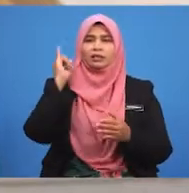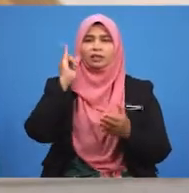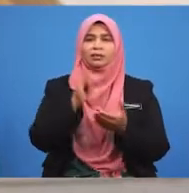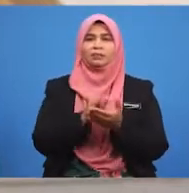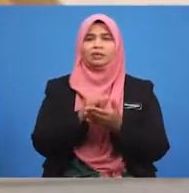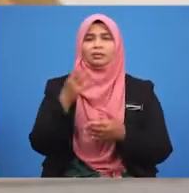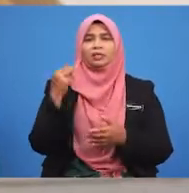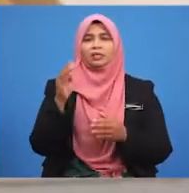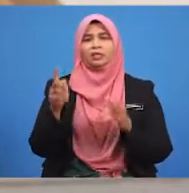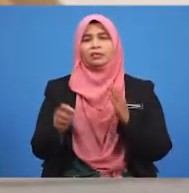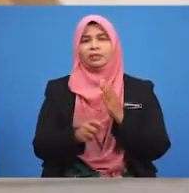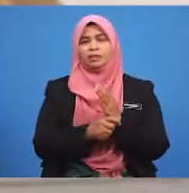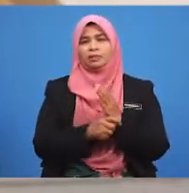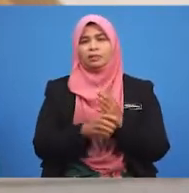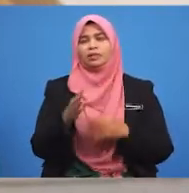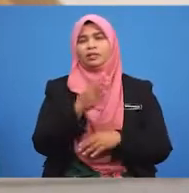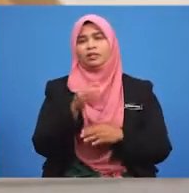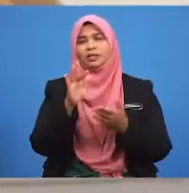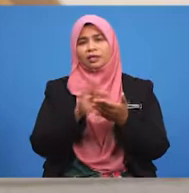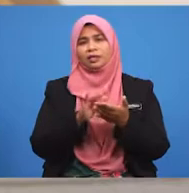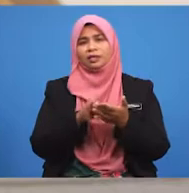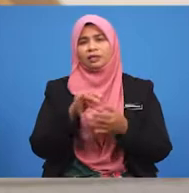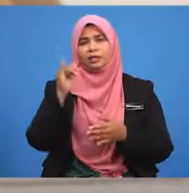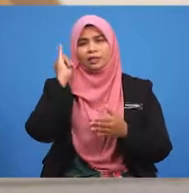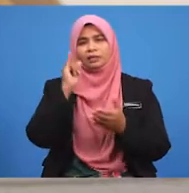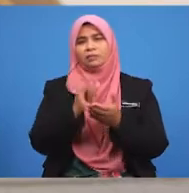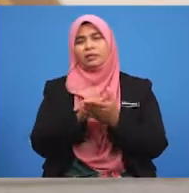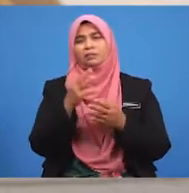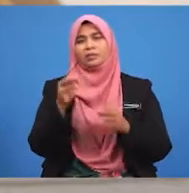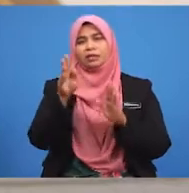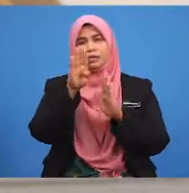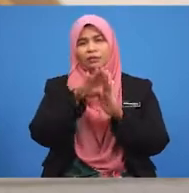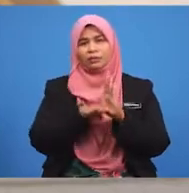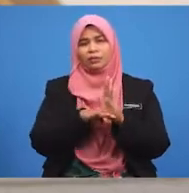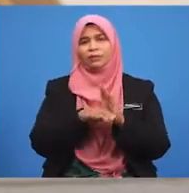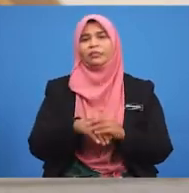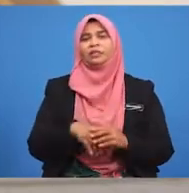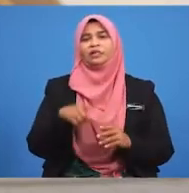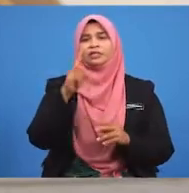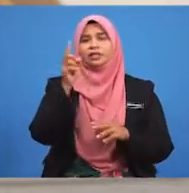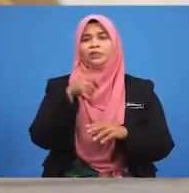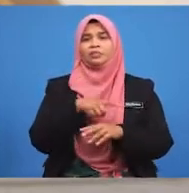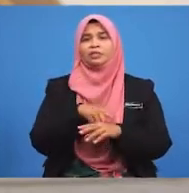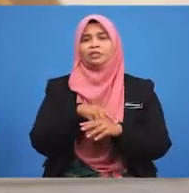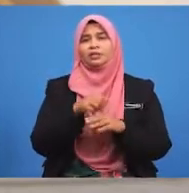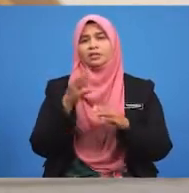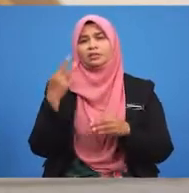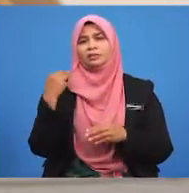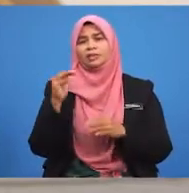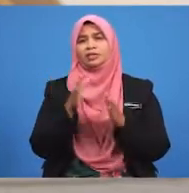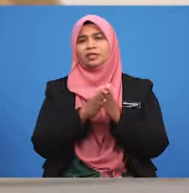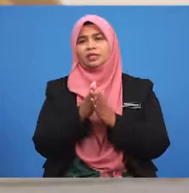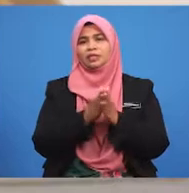Kadang-kadang iman mereka bertambah dan kadang-kadang iman mereka boleh berkurang. Satu ketika mereka sangat